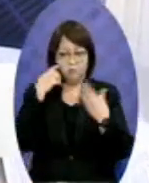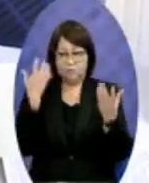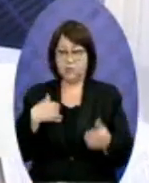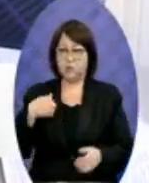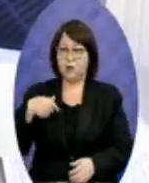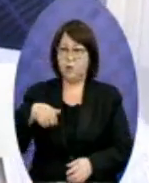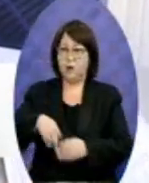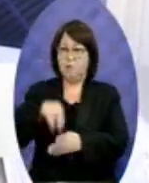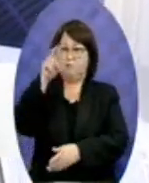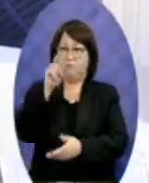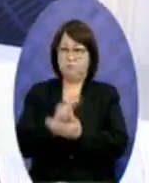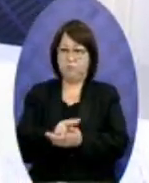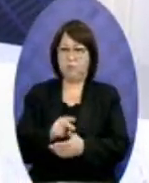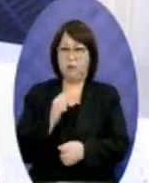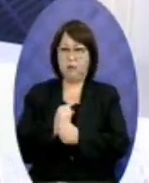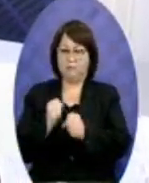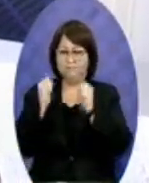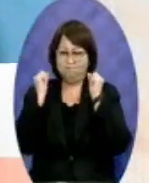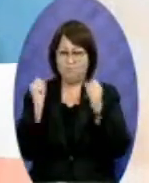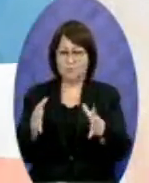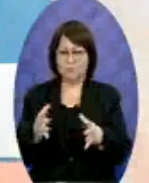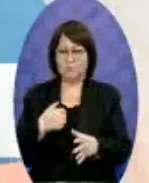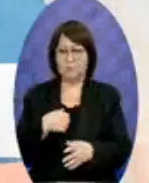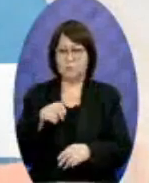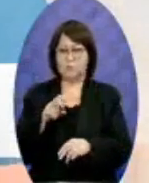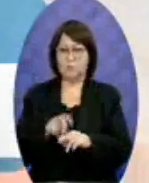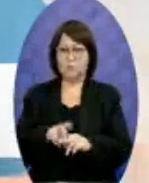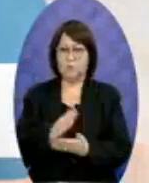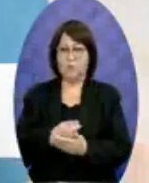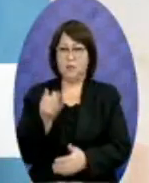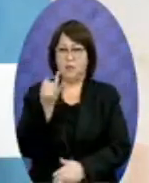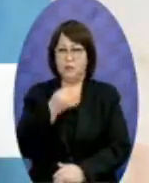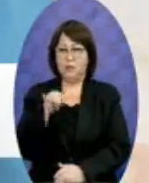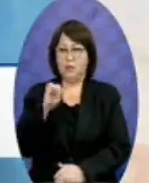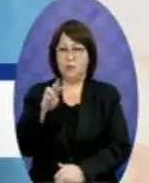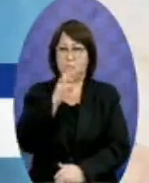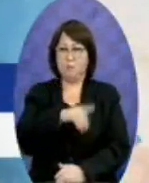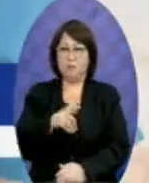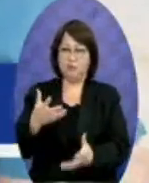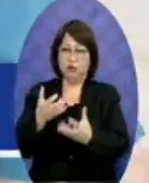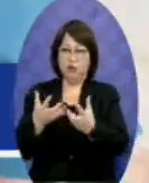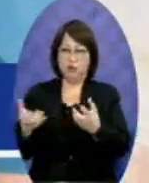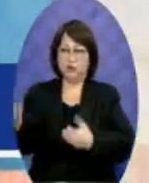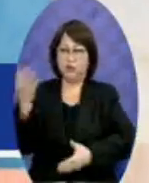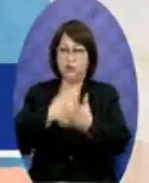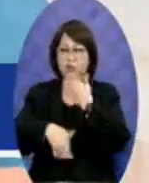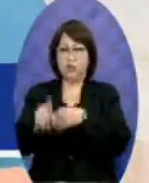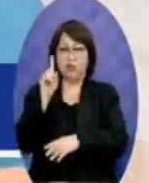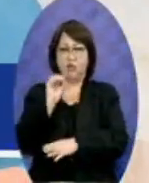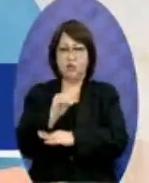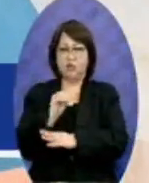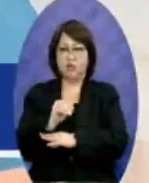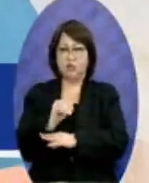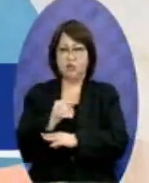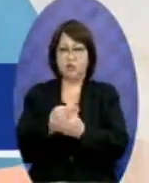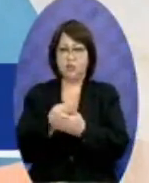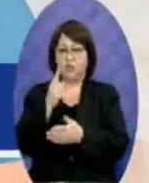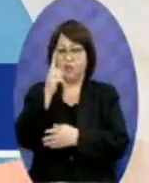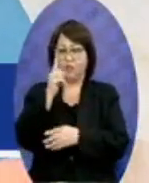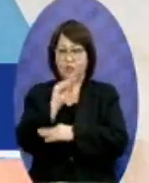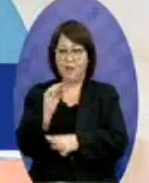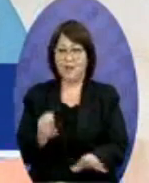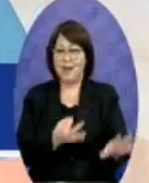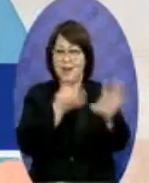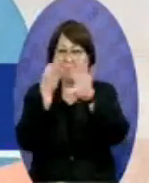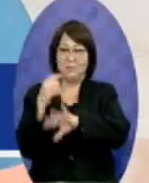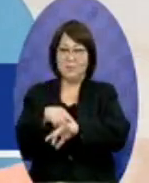одоо ингээл хамаг ажил төрлийн алдаа л энд ингээд сууж байна. Манайч бол ийм хүн их хоол ярээс өдөр төр манах 8 өдрийн 8 цагтаг чинь 40-50